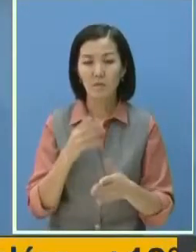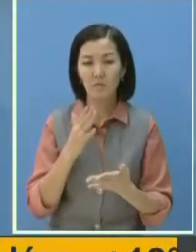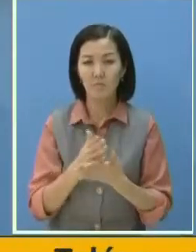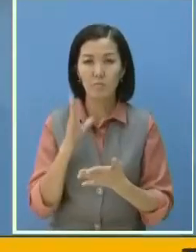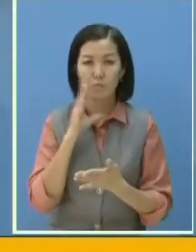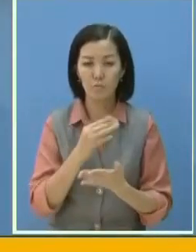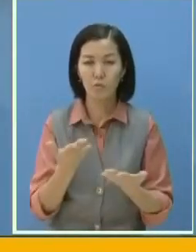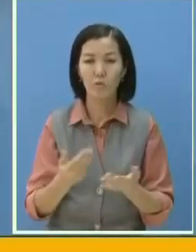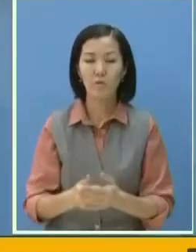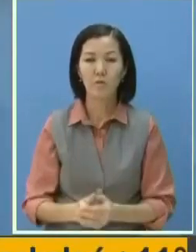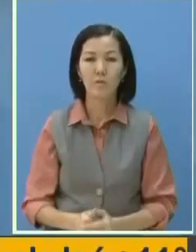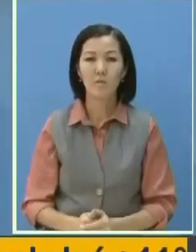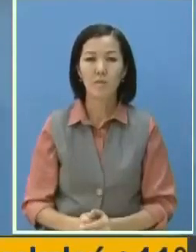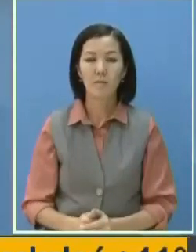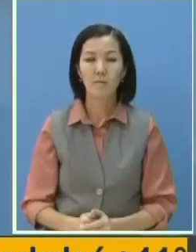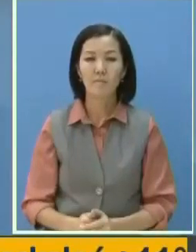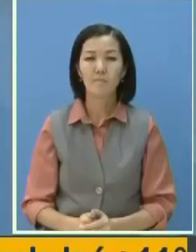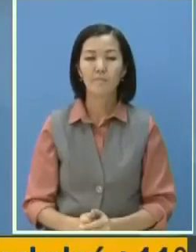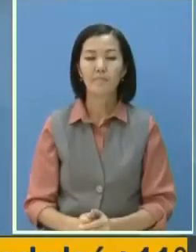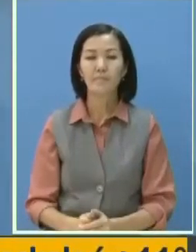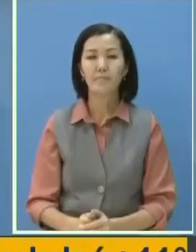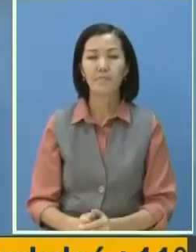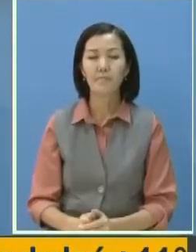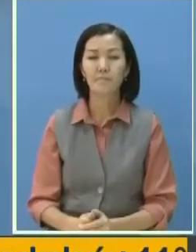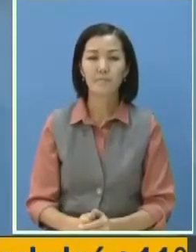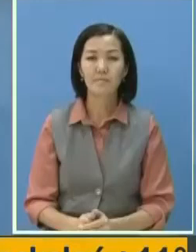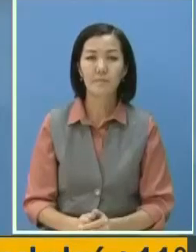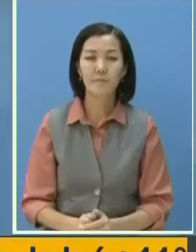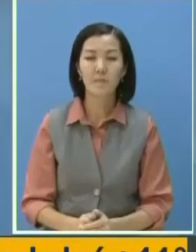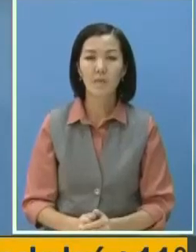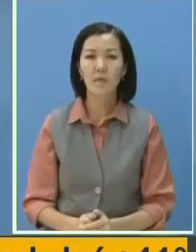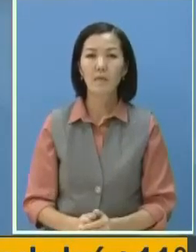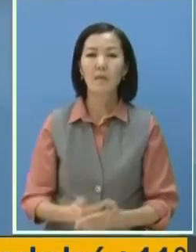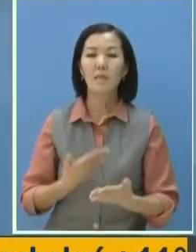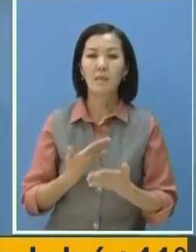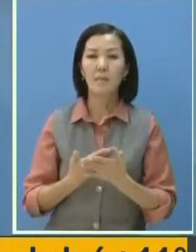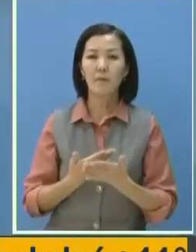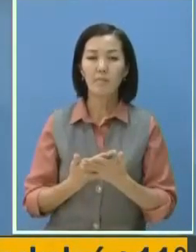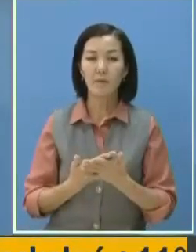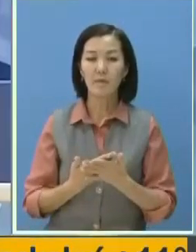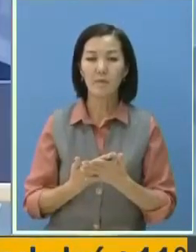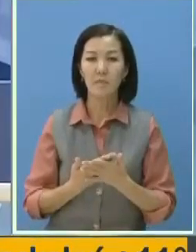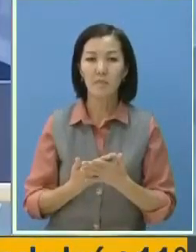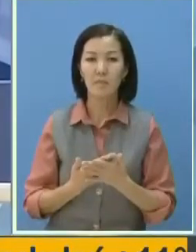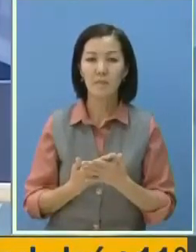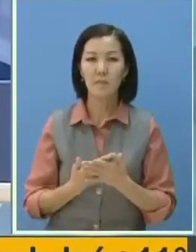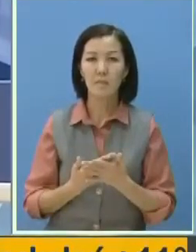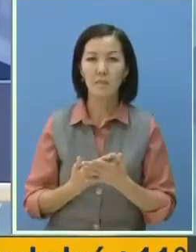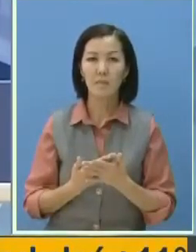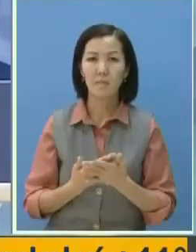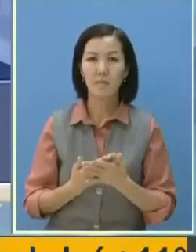того, в общем-то, в каком состоянии ты находишься до болезни. Может, у тебя уже там 5-6 заболеваний,